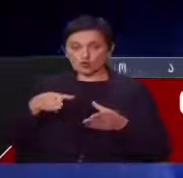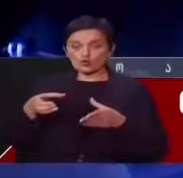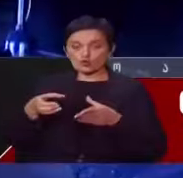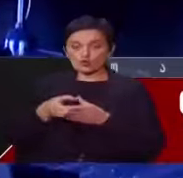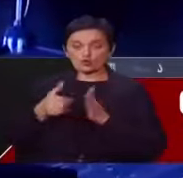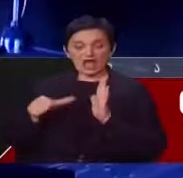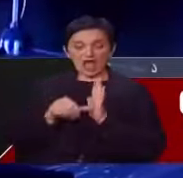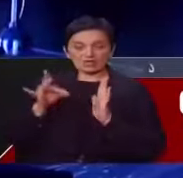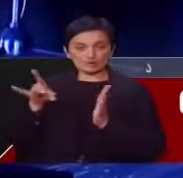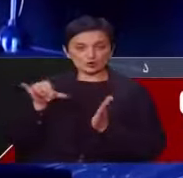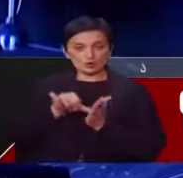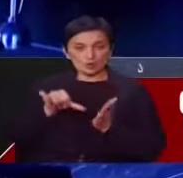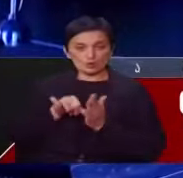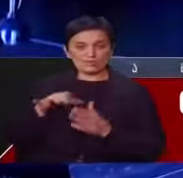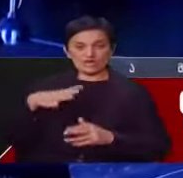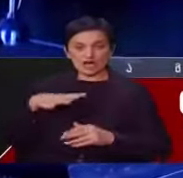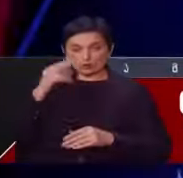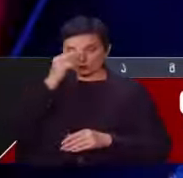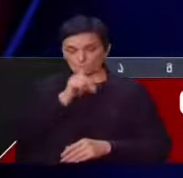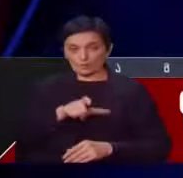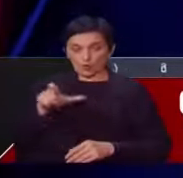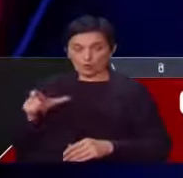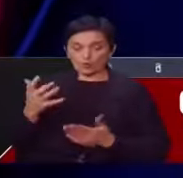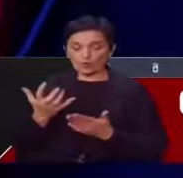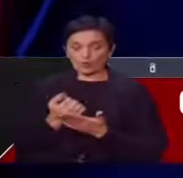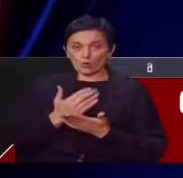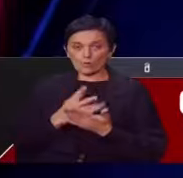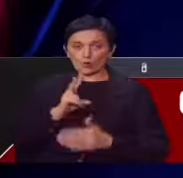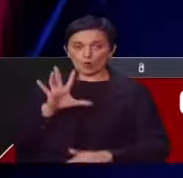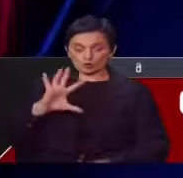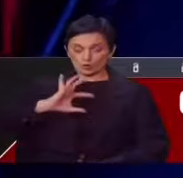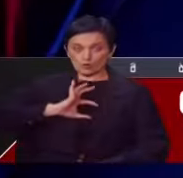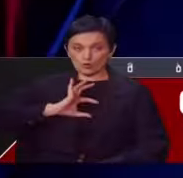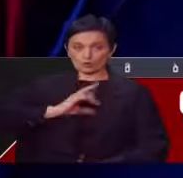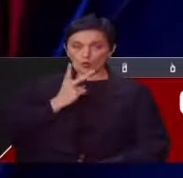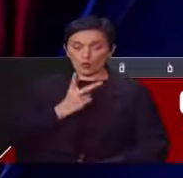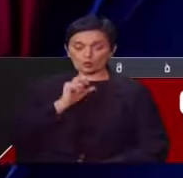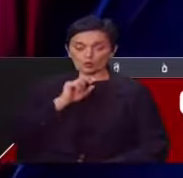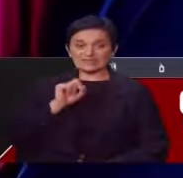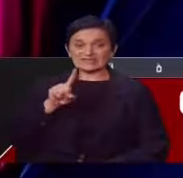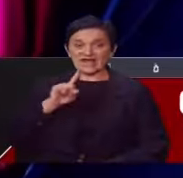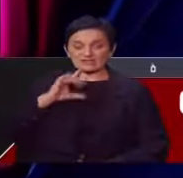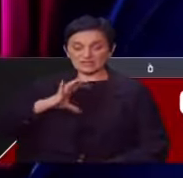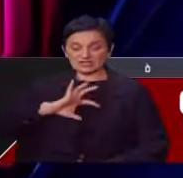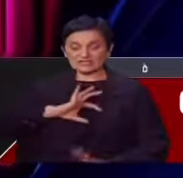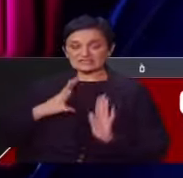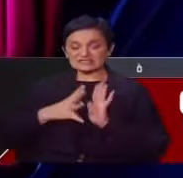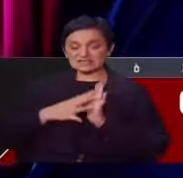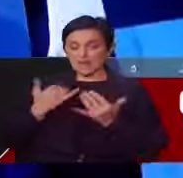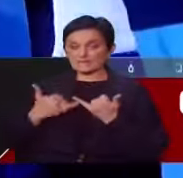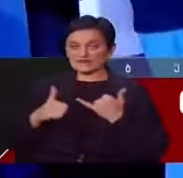მასში 6-ჯერ მონაწილეობდა. ქართულ მოსწავლეებს მოპოვებული აქვთ 25 მედალი, მათ შორის 2 ოქრო, 11 ვერცხლი და 9